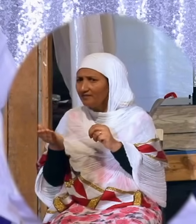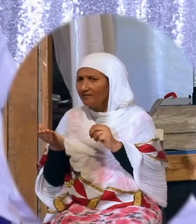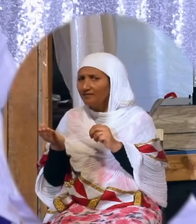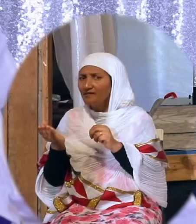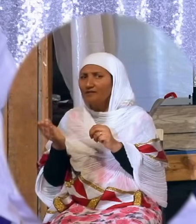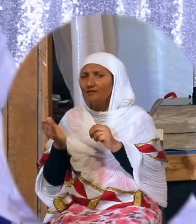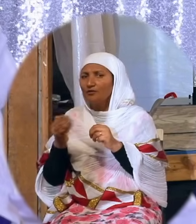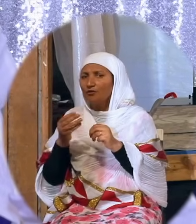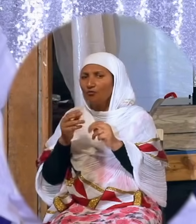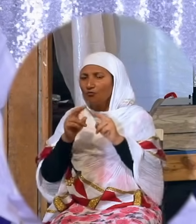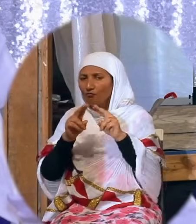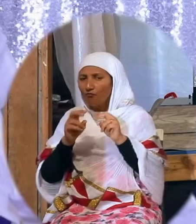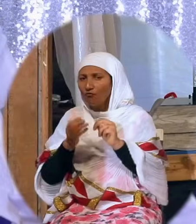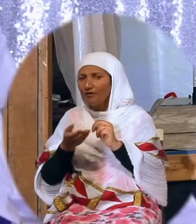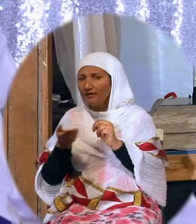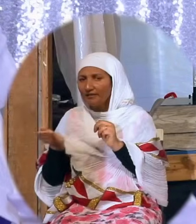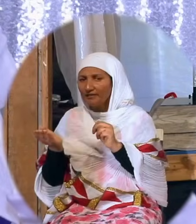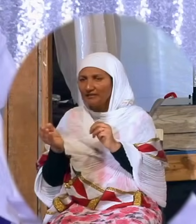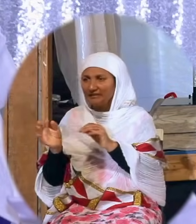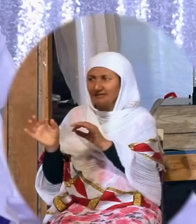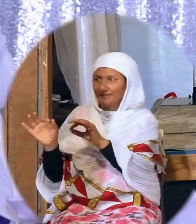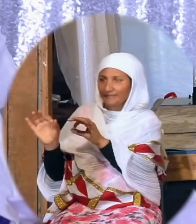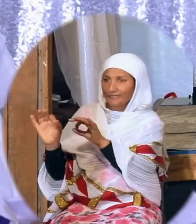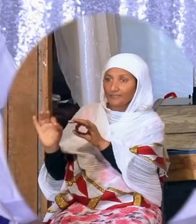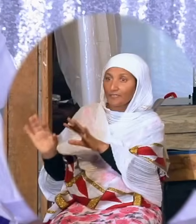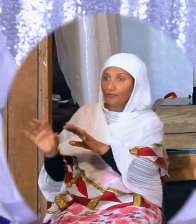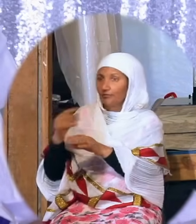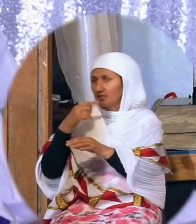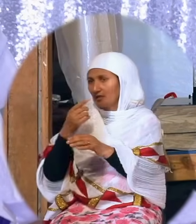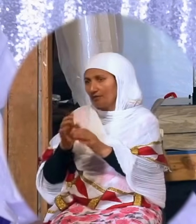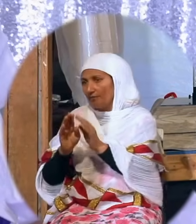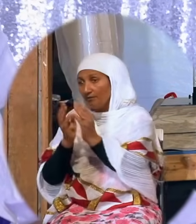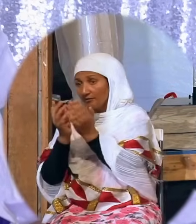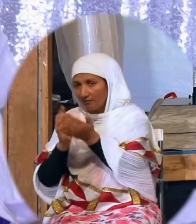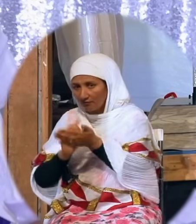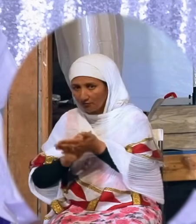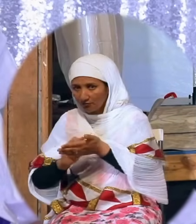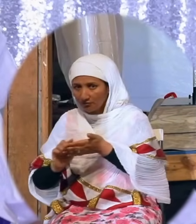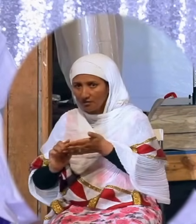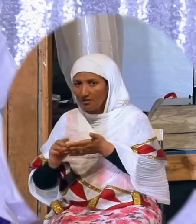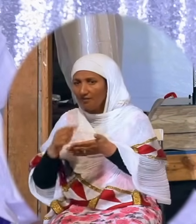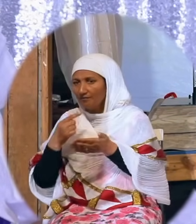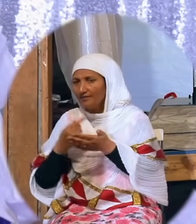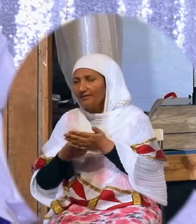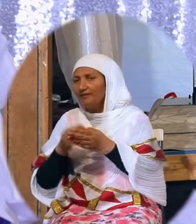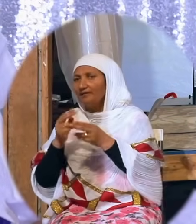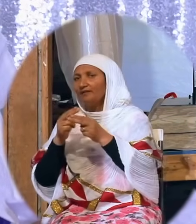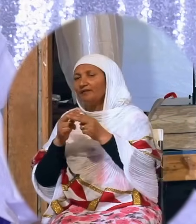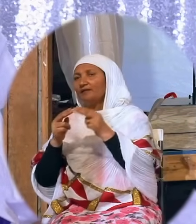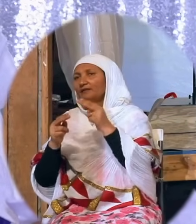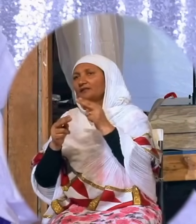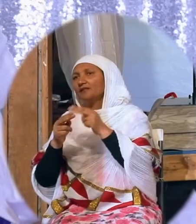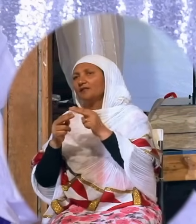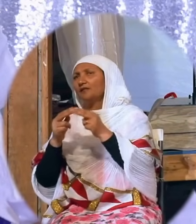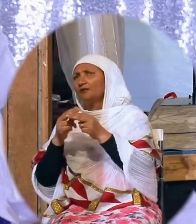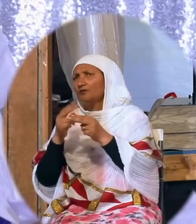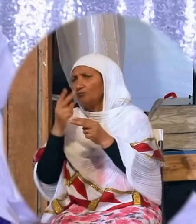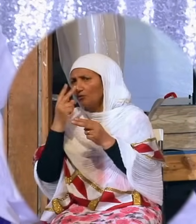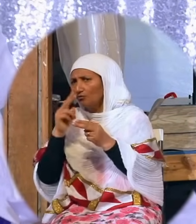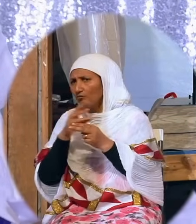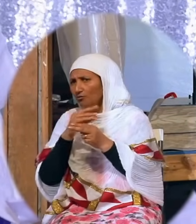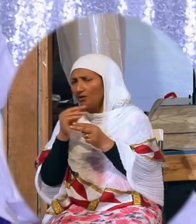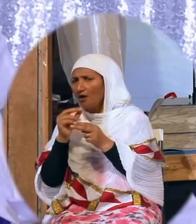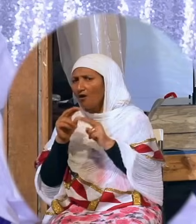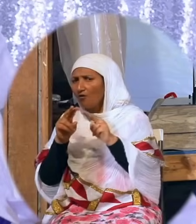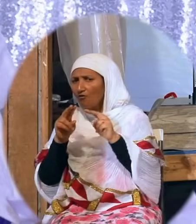ያለብን ክፉን ነገር ተጸየፉት ይላል እኮ መጽሐፍ ቅዱስ በዚህ ደረጃ ነው ተመልከቱና